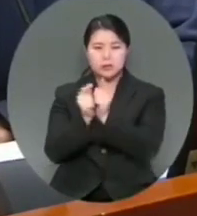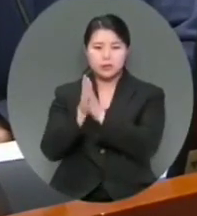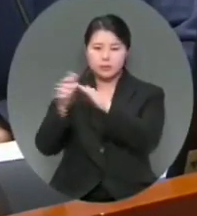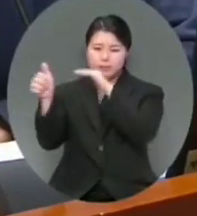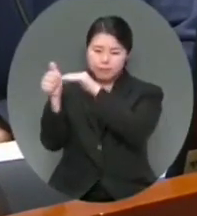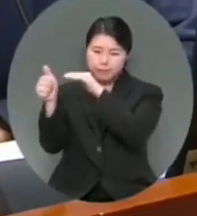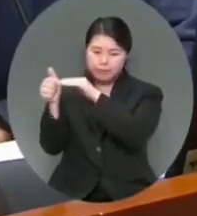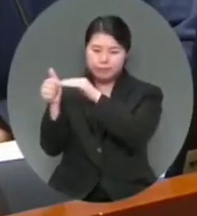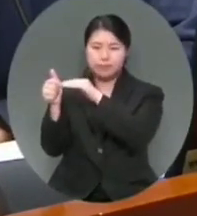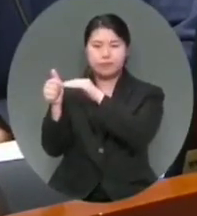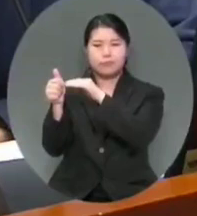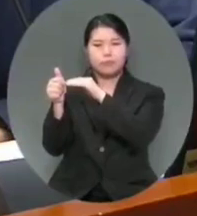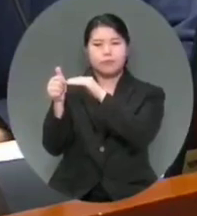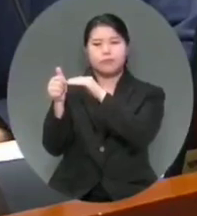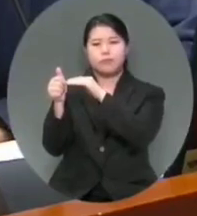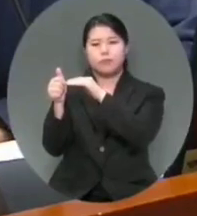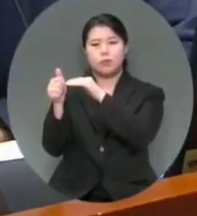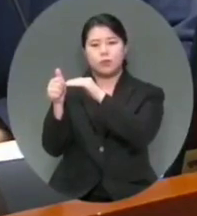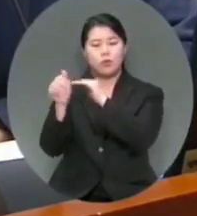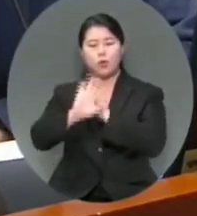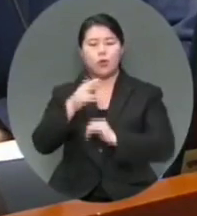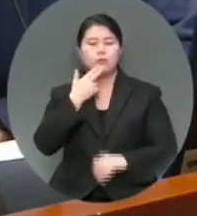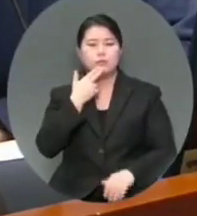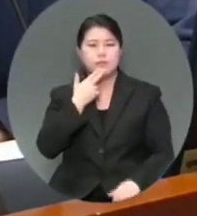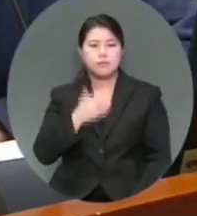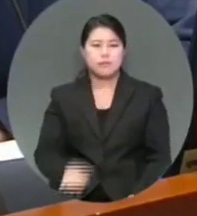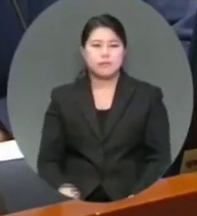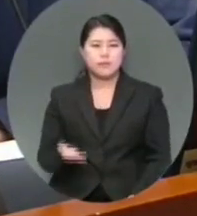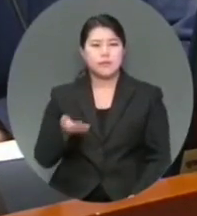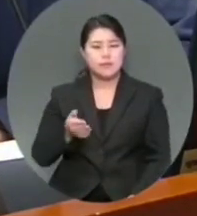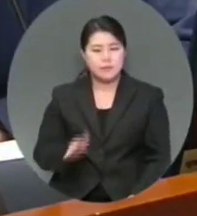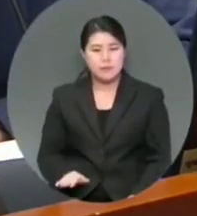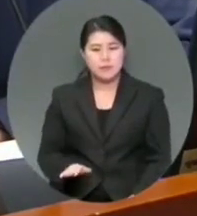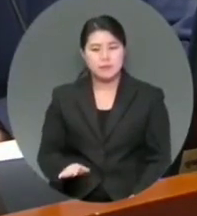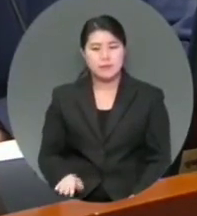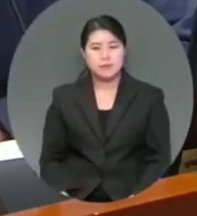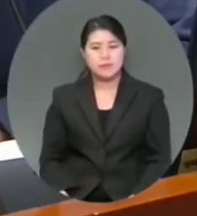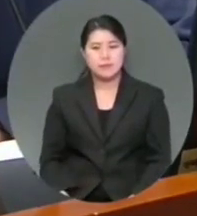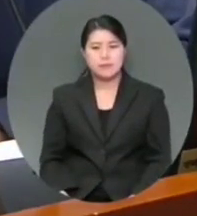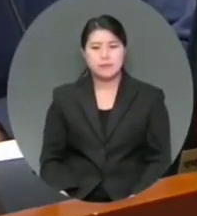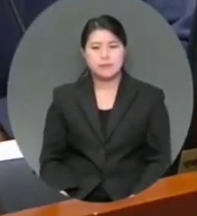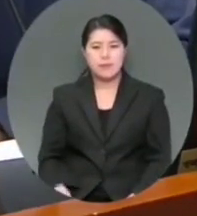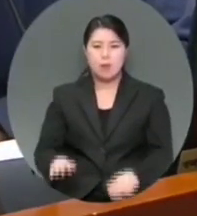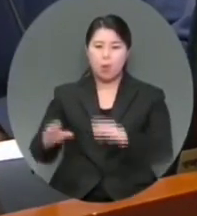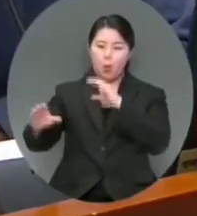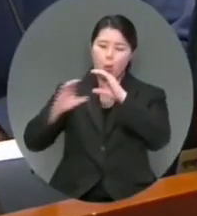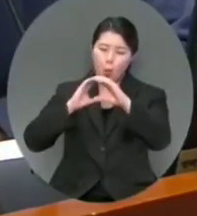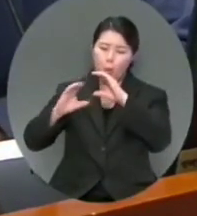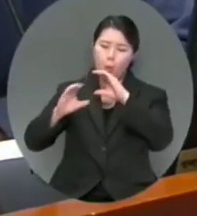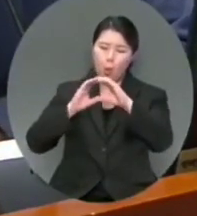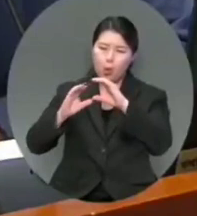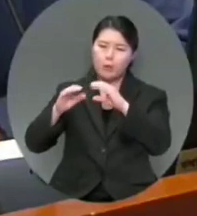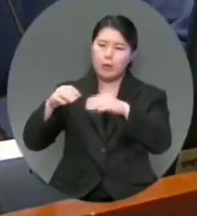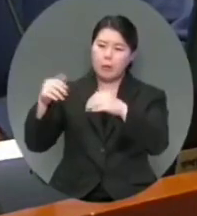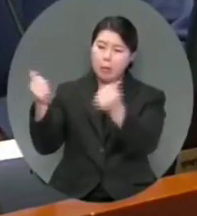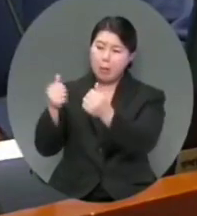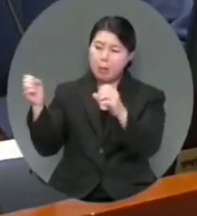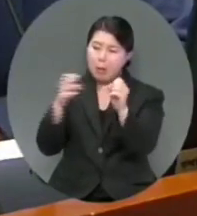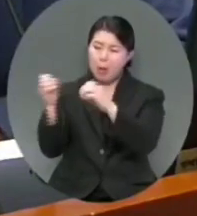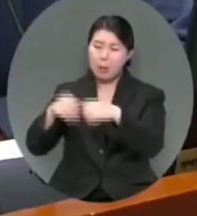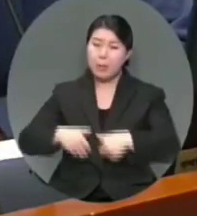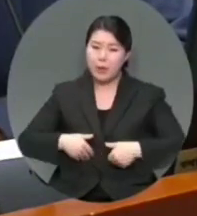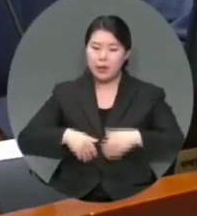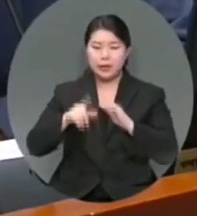하거나 그렇게 하지는 않습니다. 다만 실무적으로 여러 소통의 과정이 있을 때는 저희들이 자료나